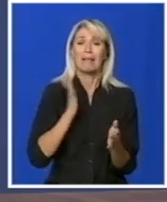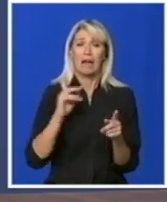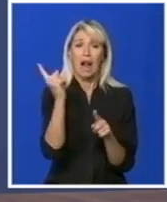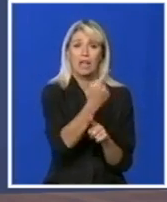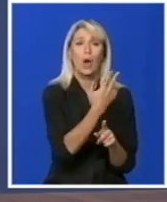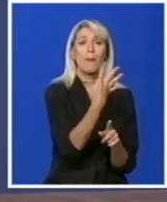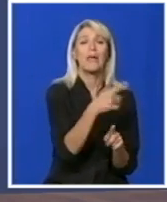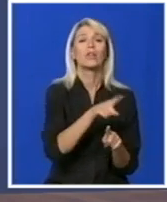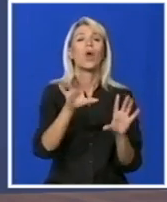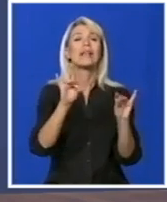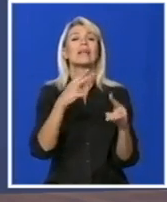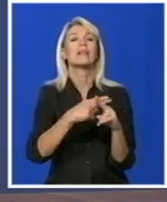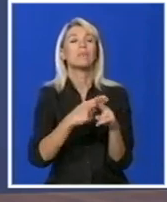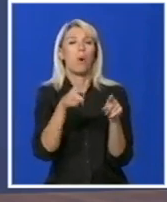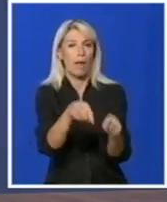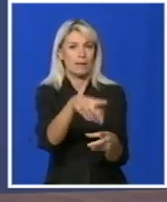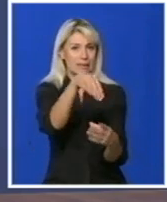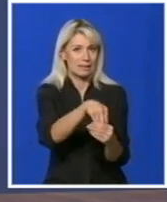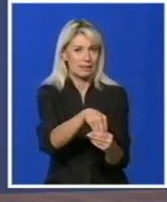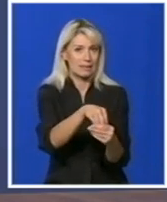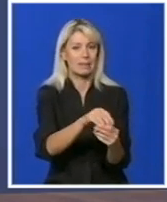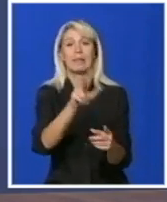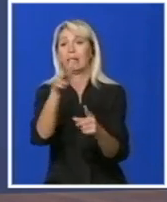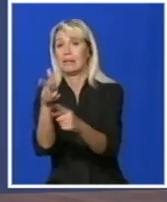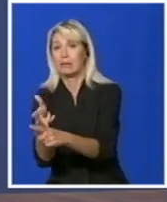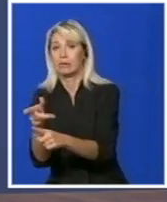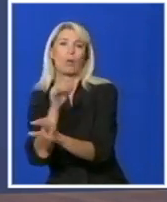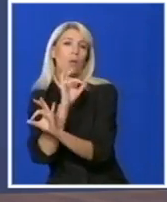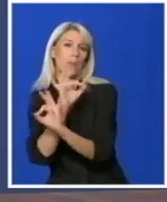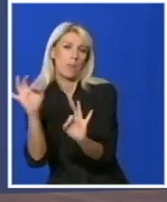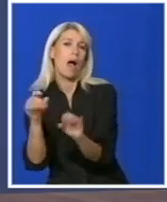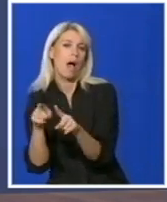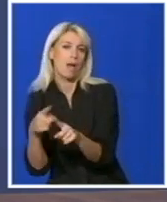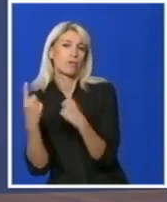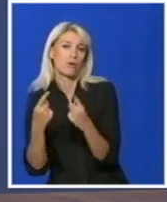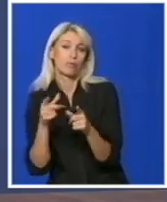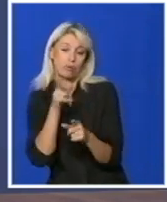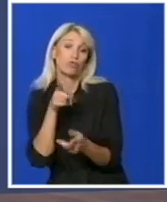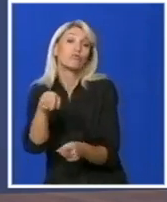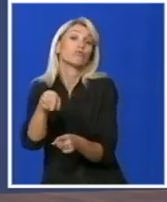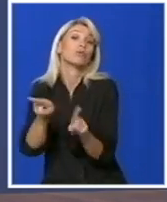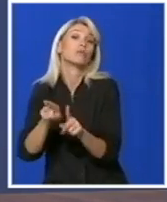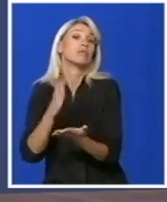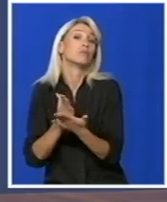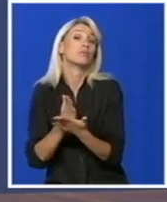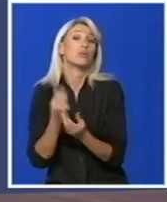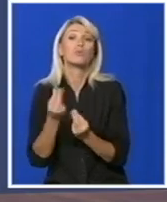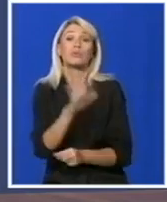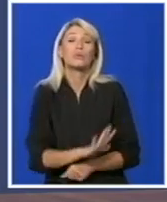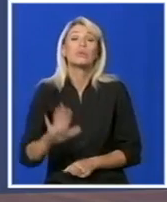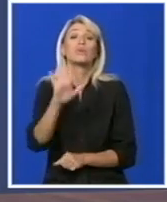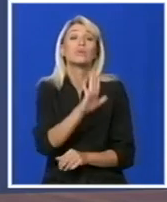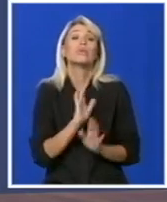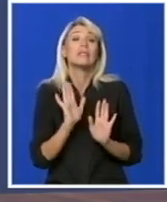100.000 stanovnika. I imamo onu najidealniju koju bi želeli i mi da neka stignemo, što pre